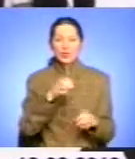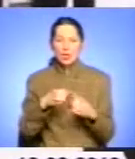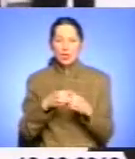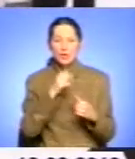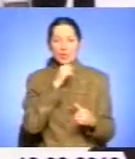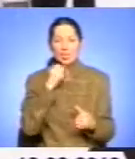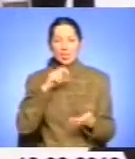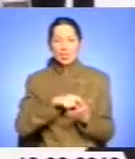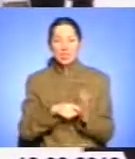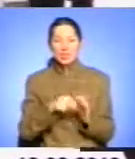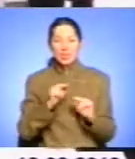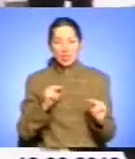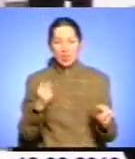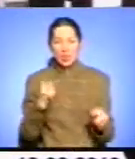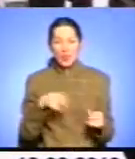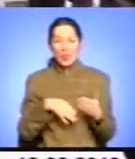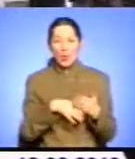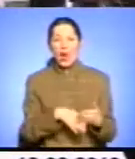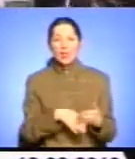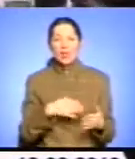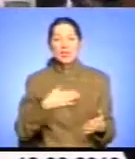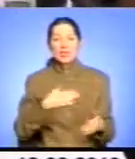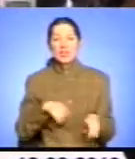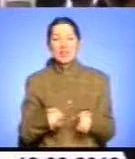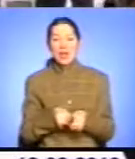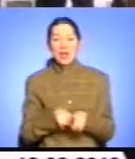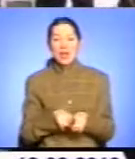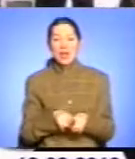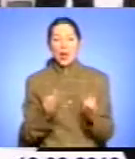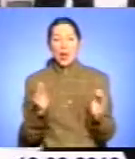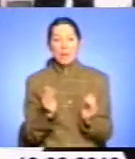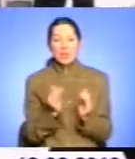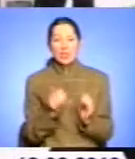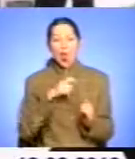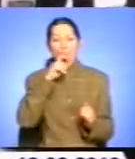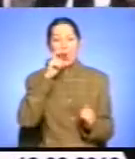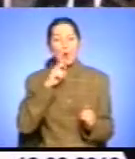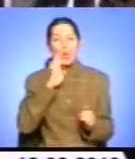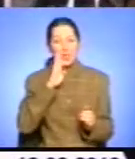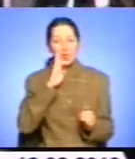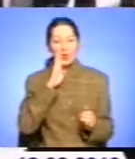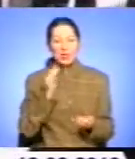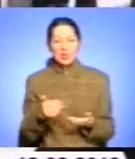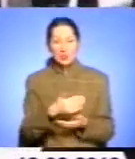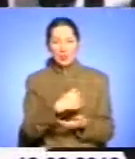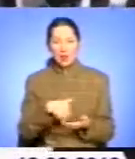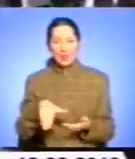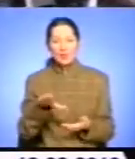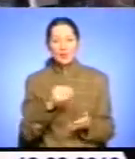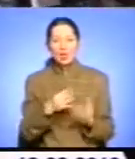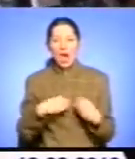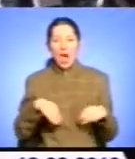нам вчителі ще двоє допомагали. Наша така невеличка україночка, збирали ми всі матеріали разом, і